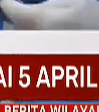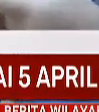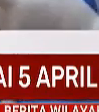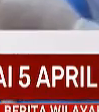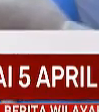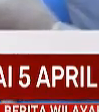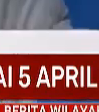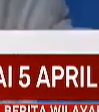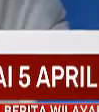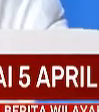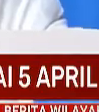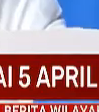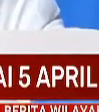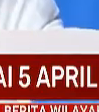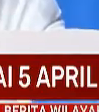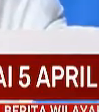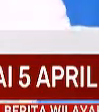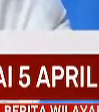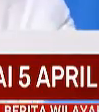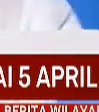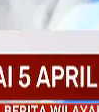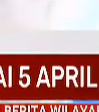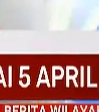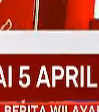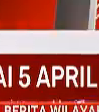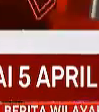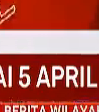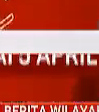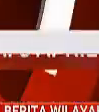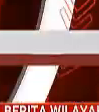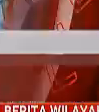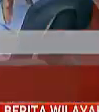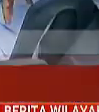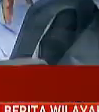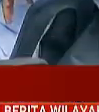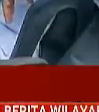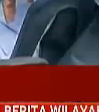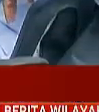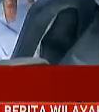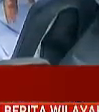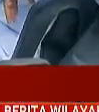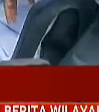OKU dan individu berpenyakit kronik.